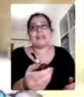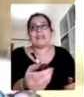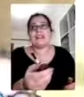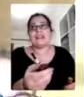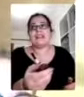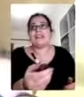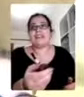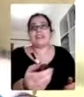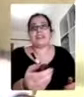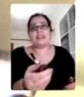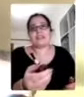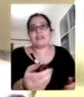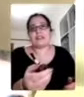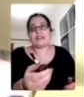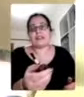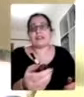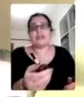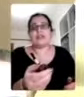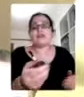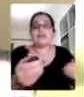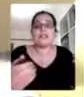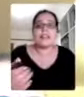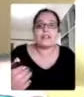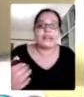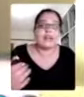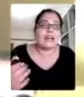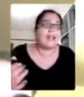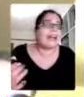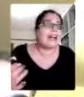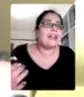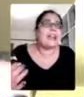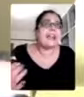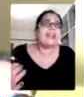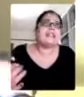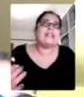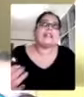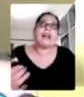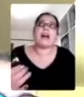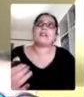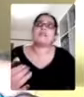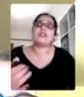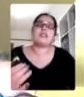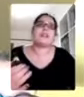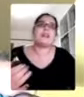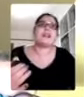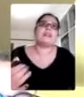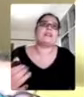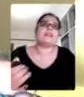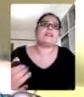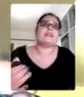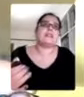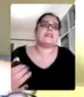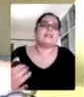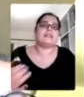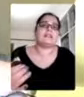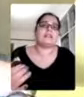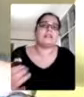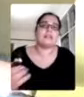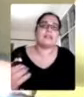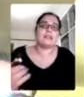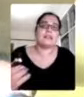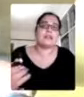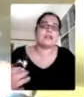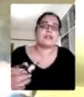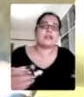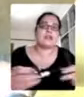Deminki şeylerime ek olarak yani 100 liraya 50 liraya 60 liraya